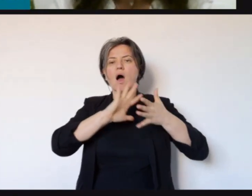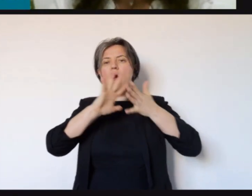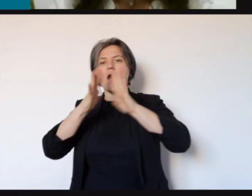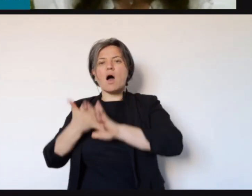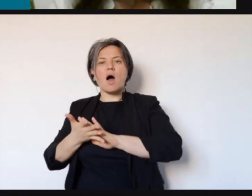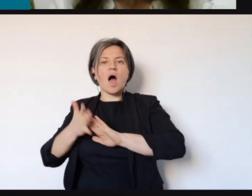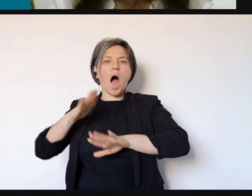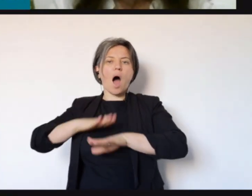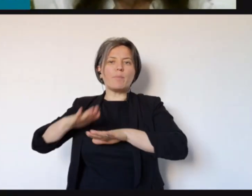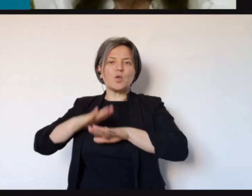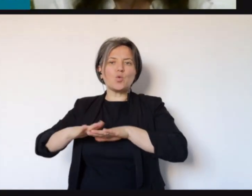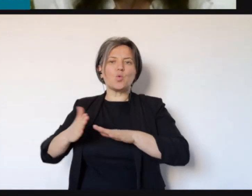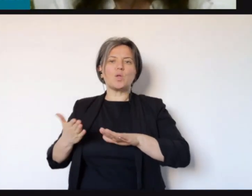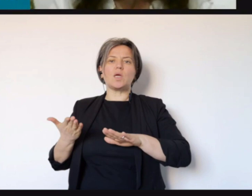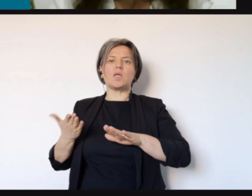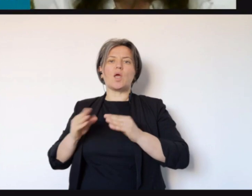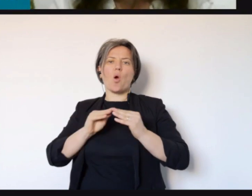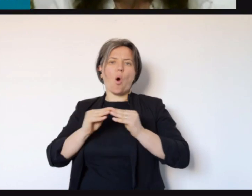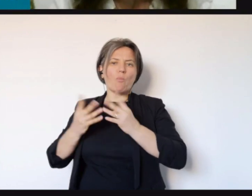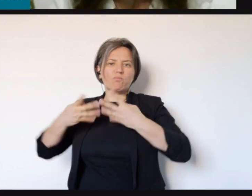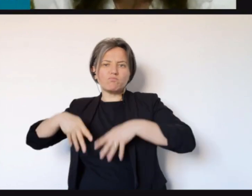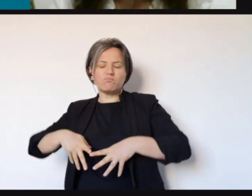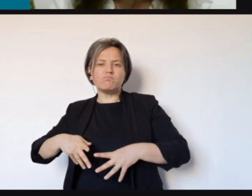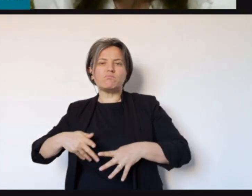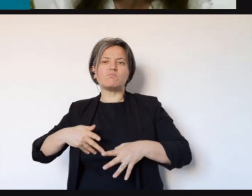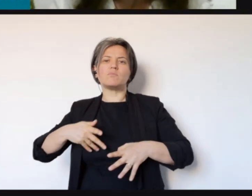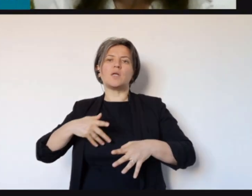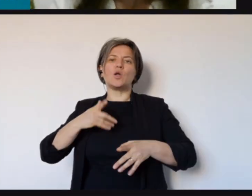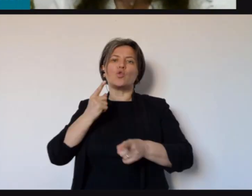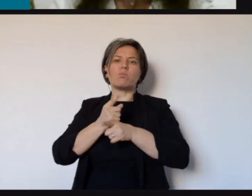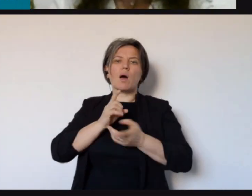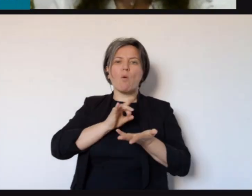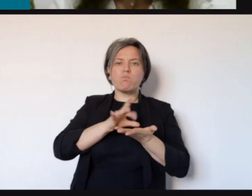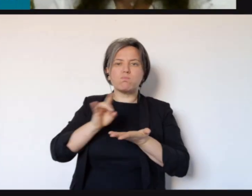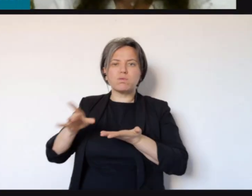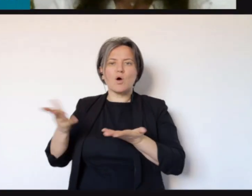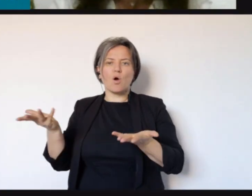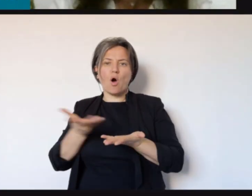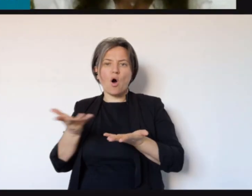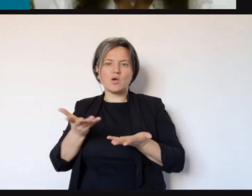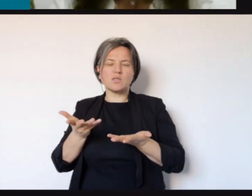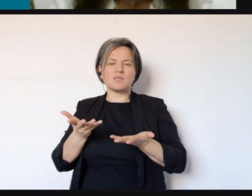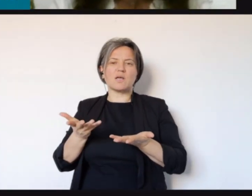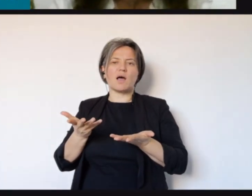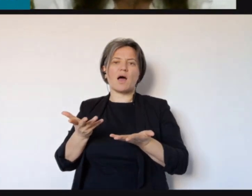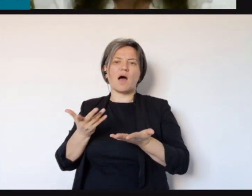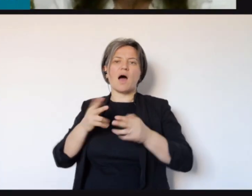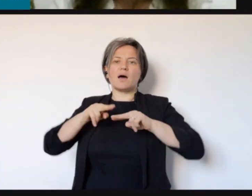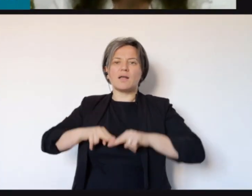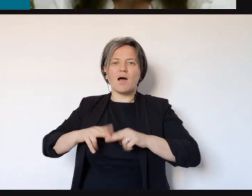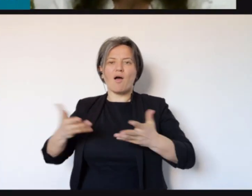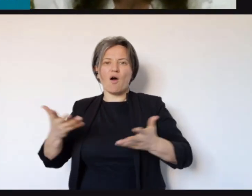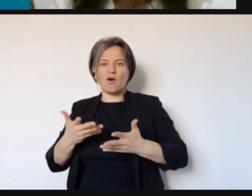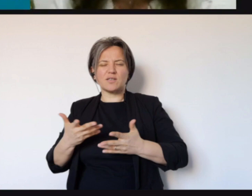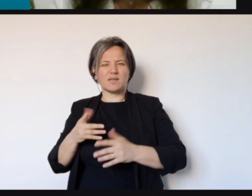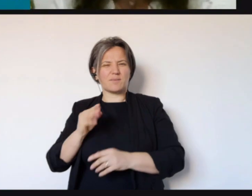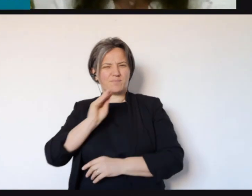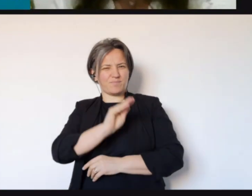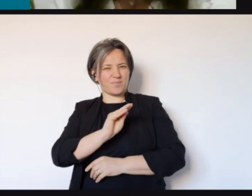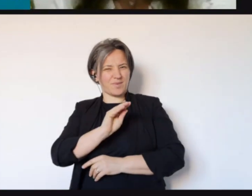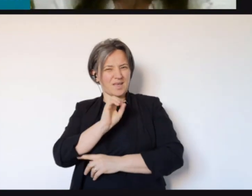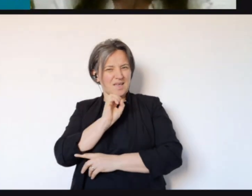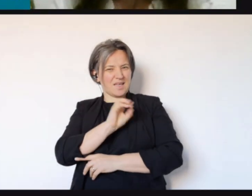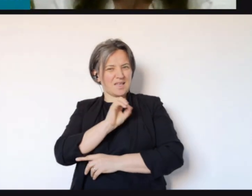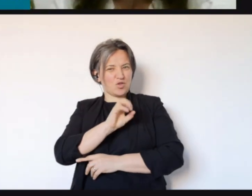relazioni? Cosa secondo lei ci sarà da scartare e cosa invece da tenere? Da docente universitario le